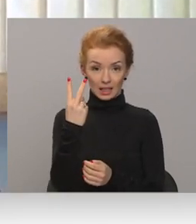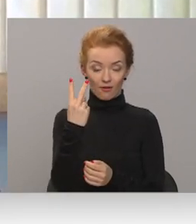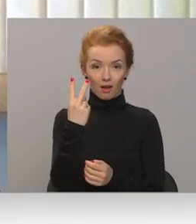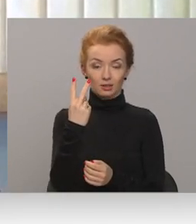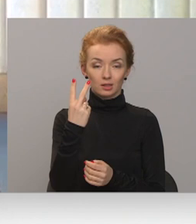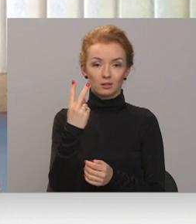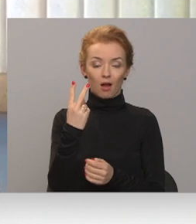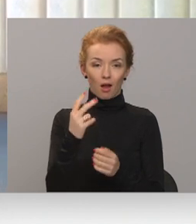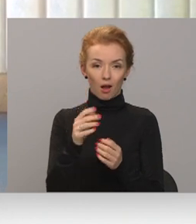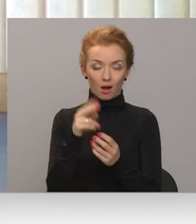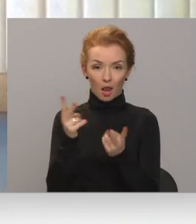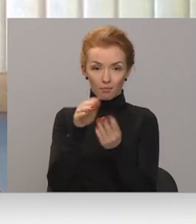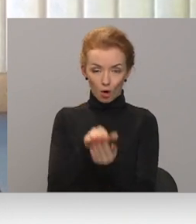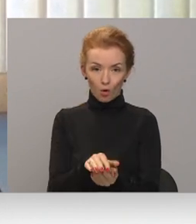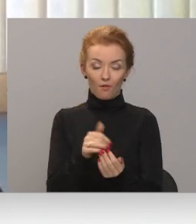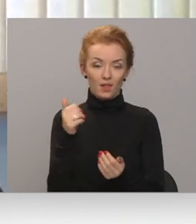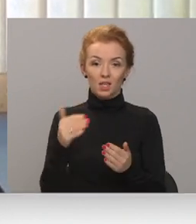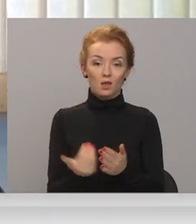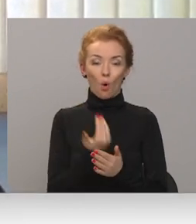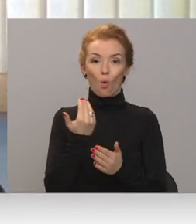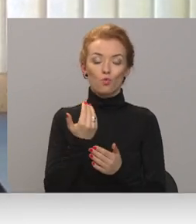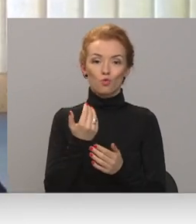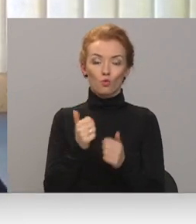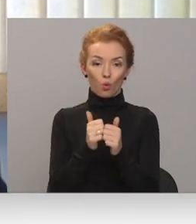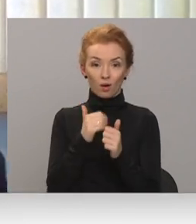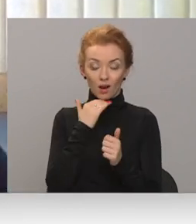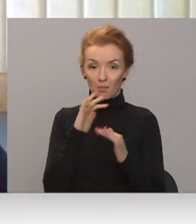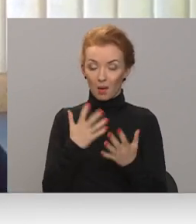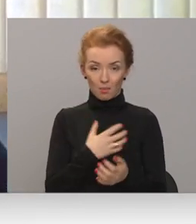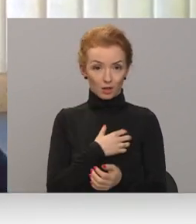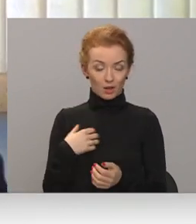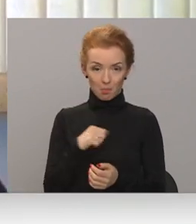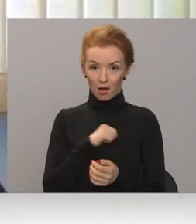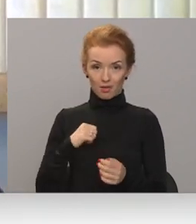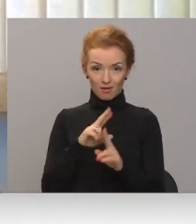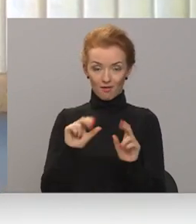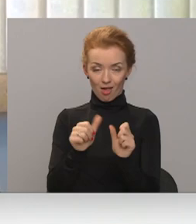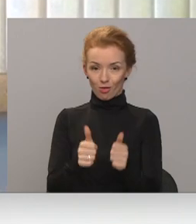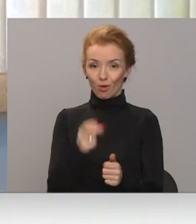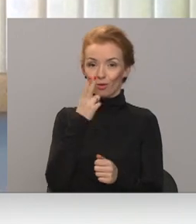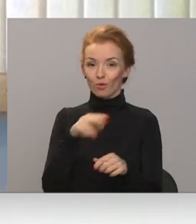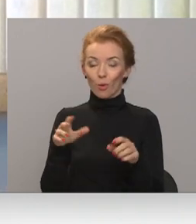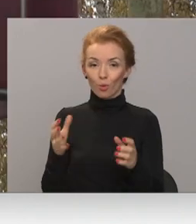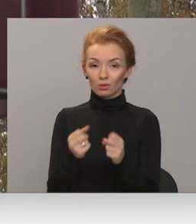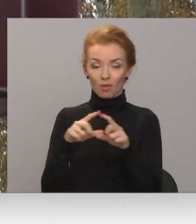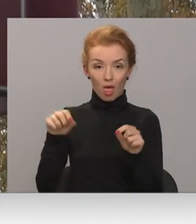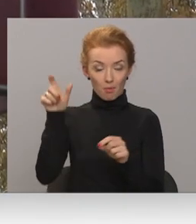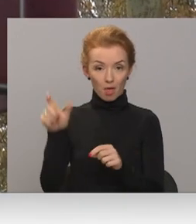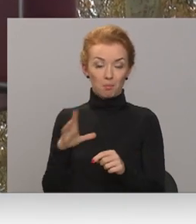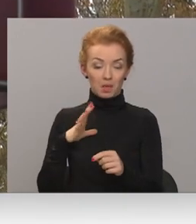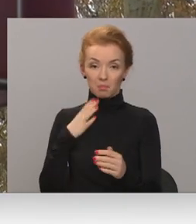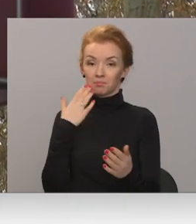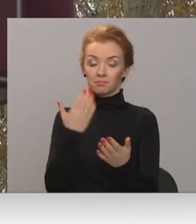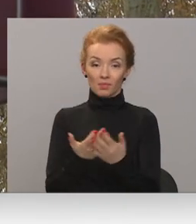arī viņiem konkurentu jaunu nevajag, bet ne jau pašvaldība pati veido. Vienkārši no uzņēmējiem bija pieteikums. Tagad